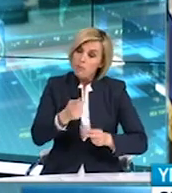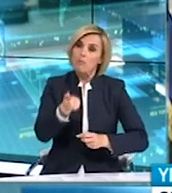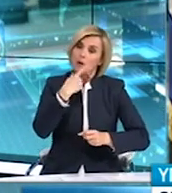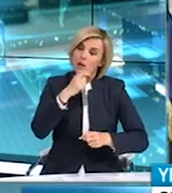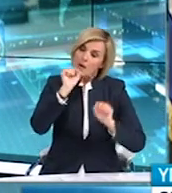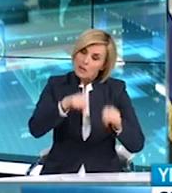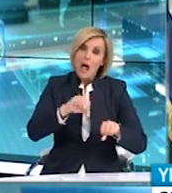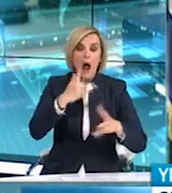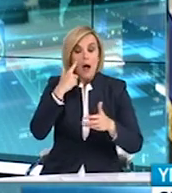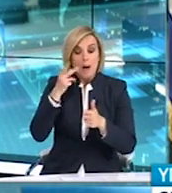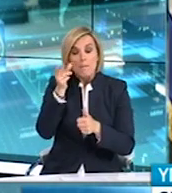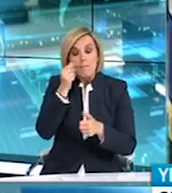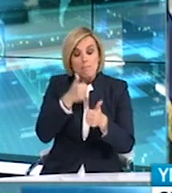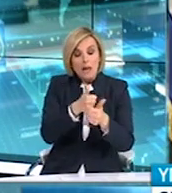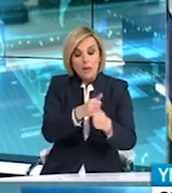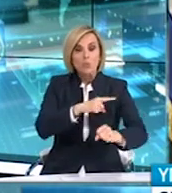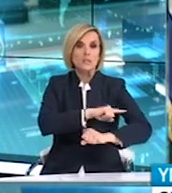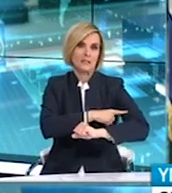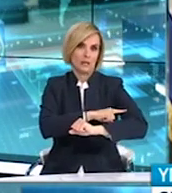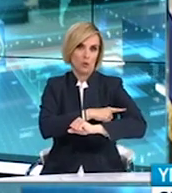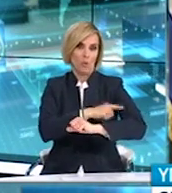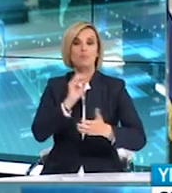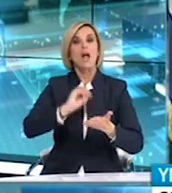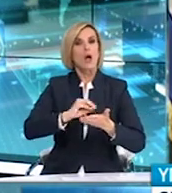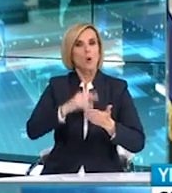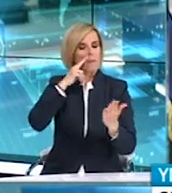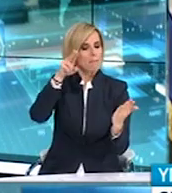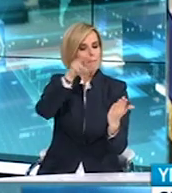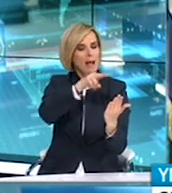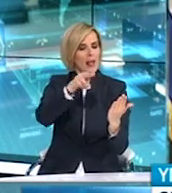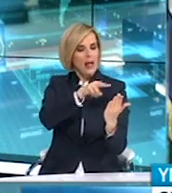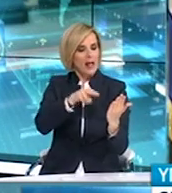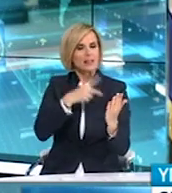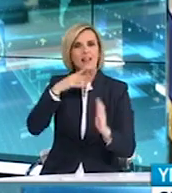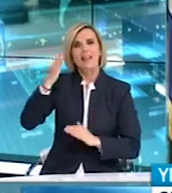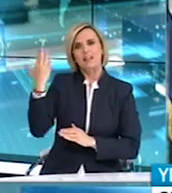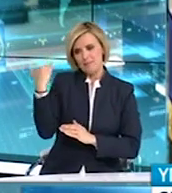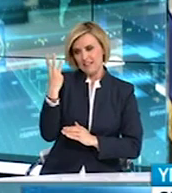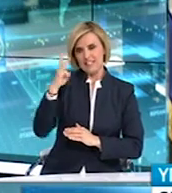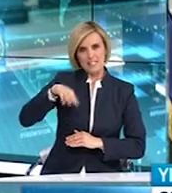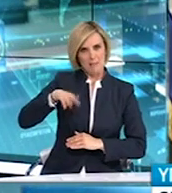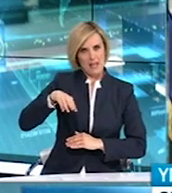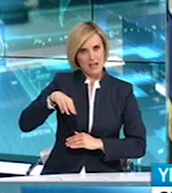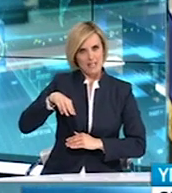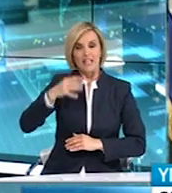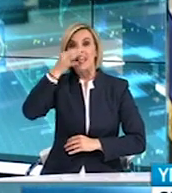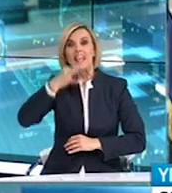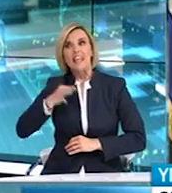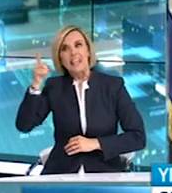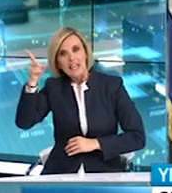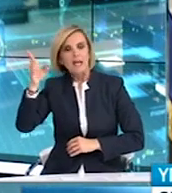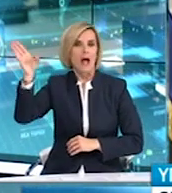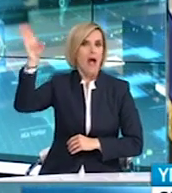ευτυχές γεγονός. Δημοσιεύτηκαν κάποιες επιστημονικές μελέτες τις τελευταίες τρεις μέρες, οι οποίες αφορούσαν την Κίνα αλλά και τις